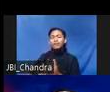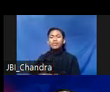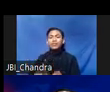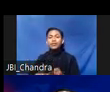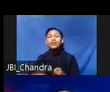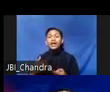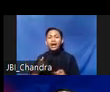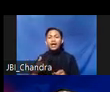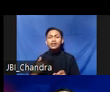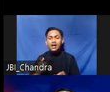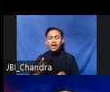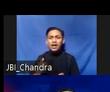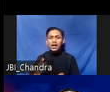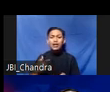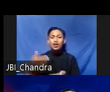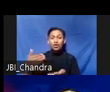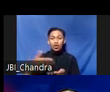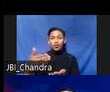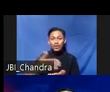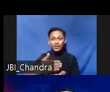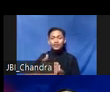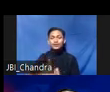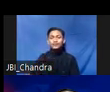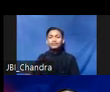mendeley nanti Meta datanya sudah akan muncul